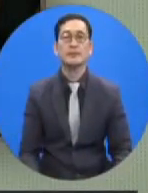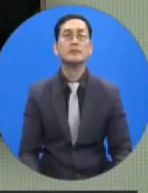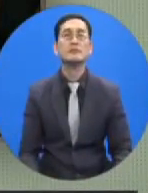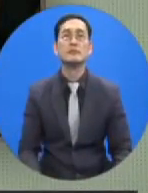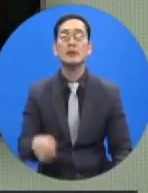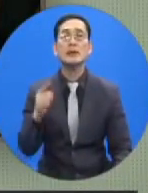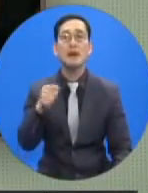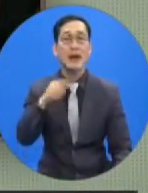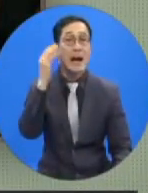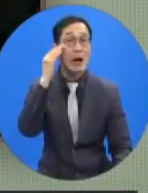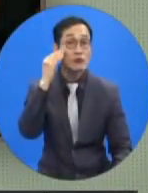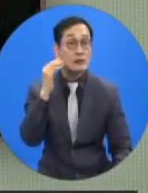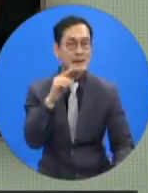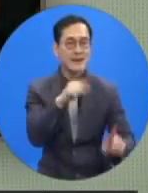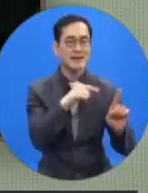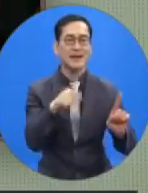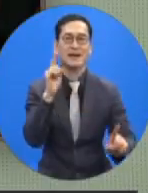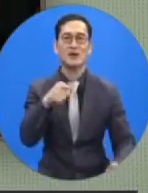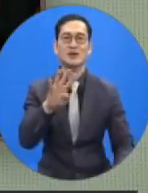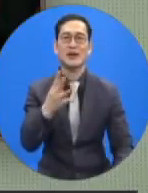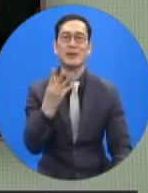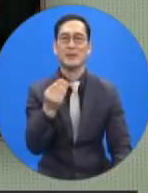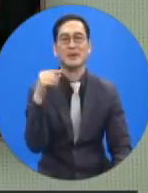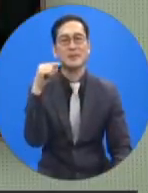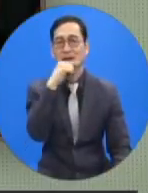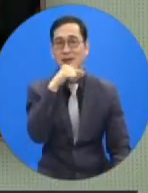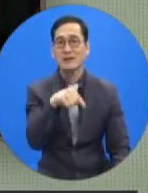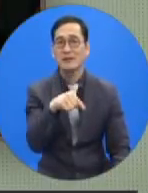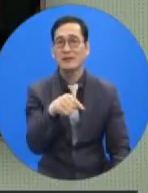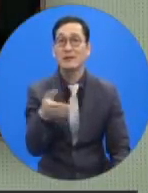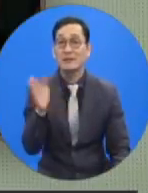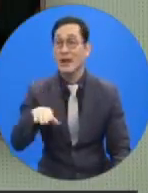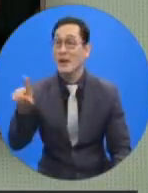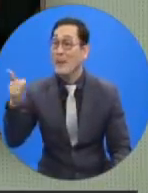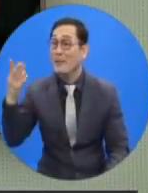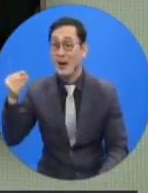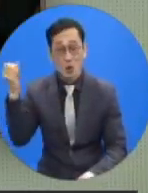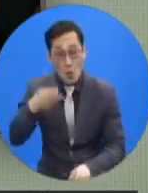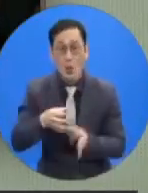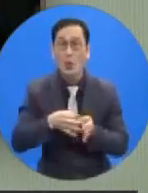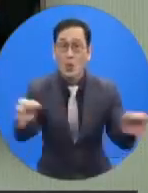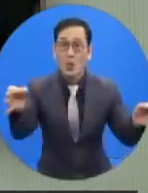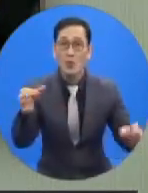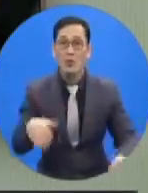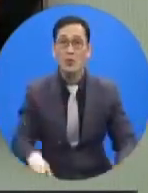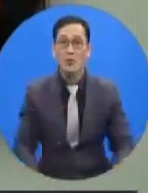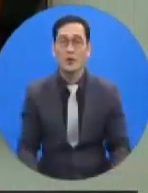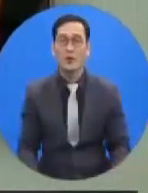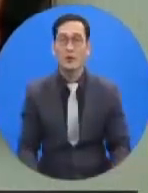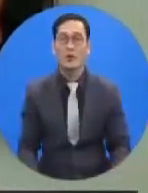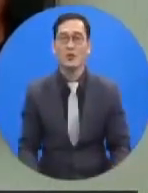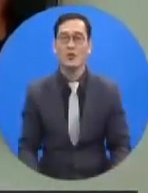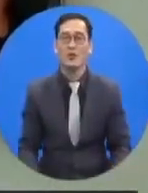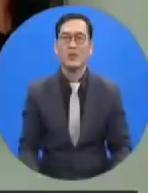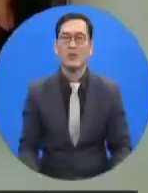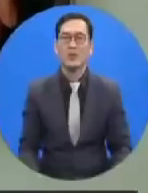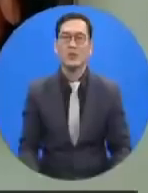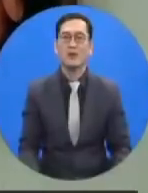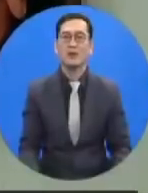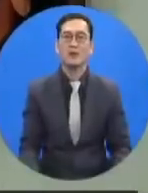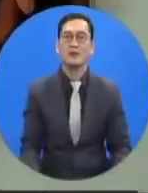1,400만 원 빚 있는데 또 빚내 100만 원 준다. 조선일보는 비판적으로 썼네. 작년 국가 부채가 사상 최대